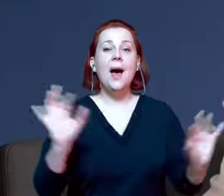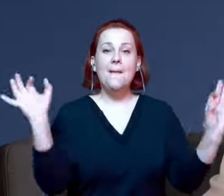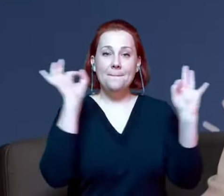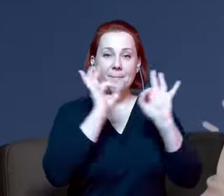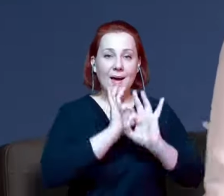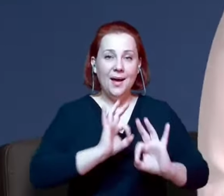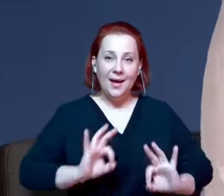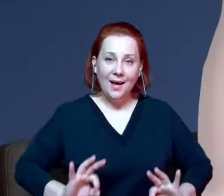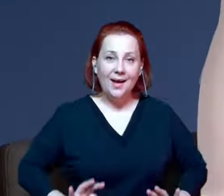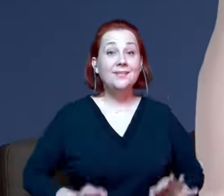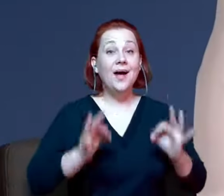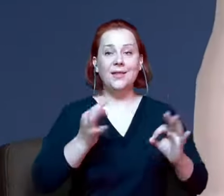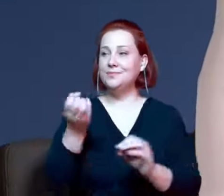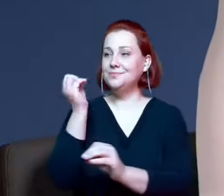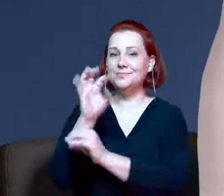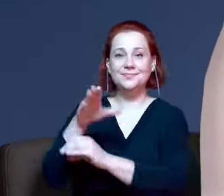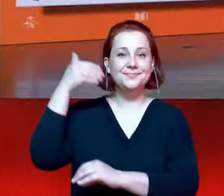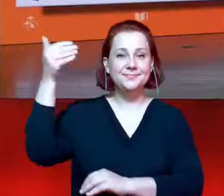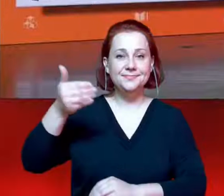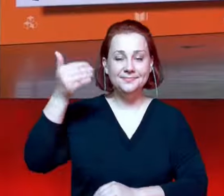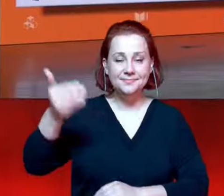przechodząc do prezentacji,